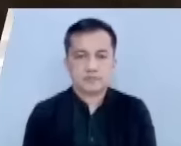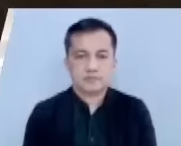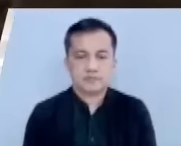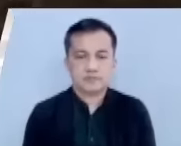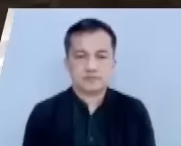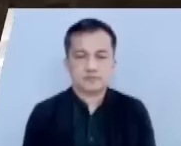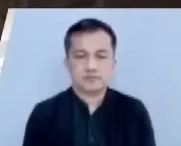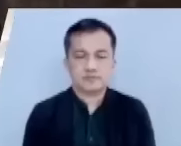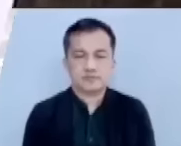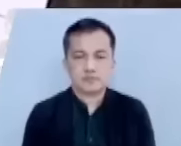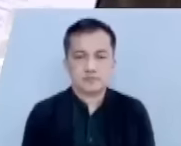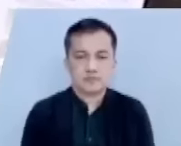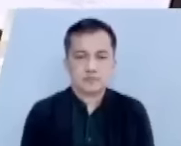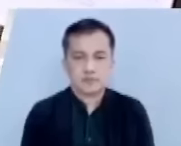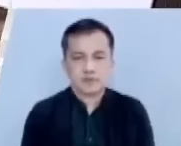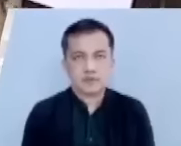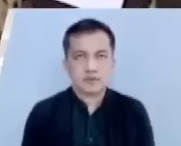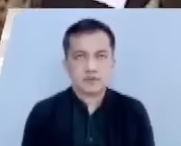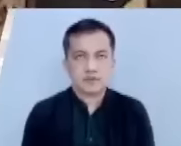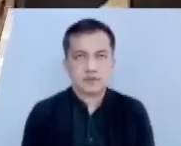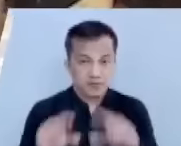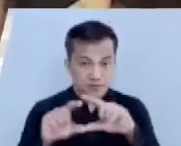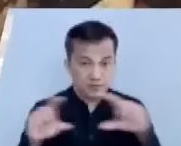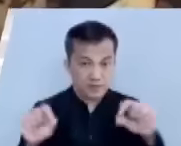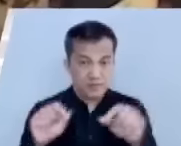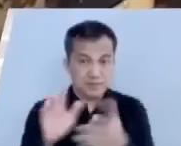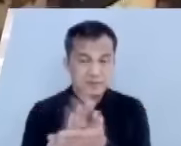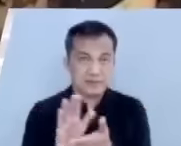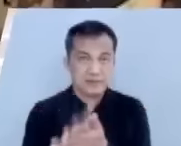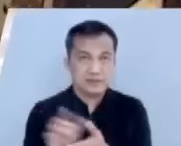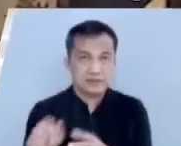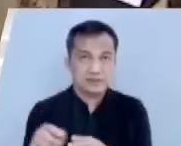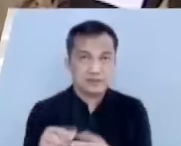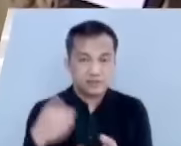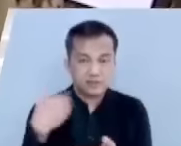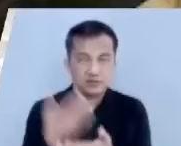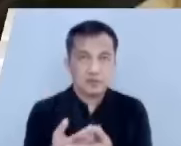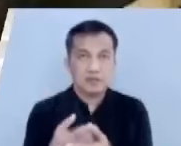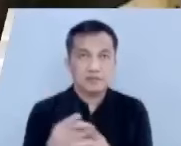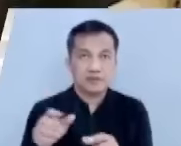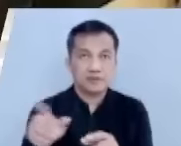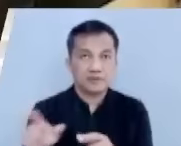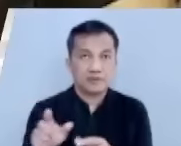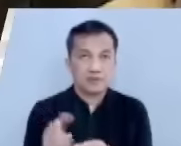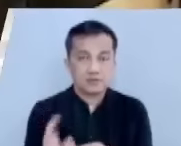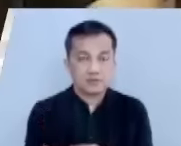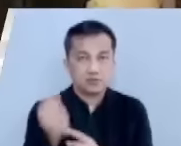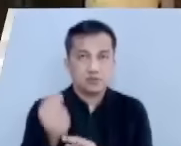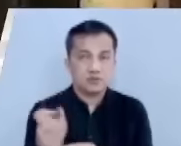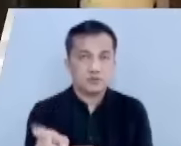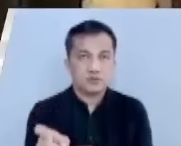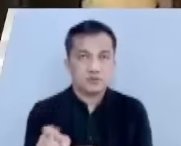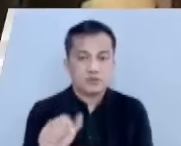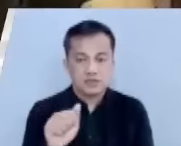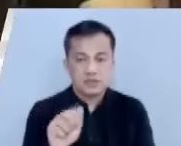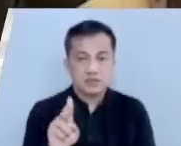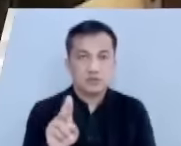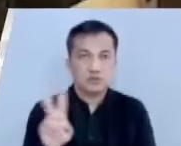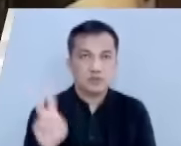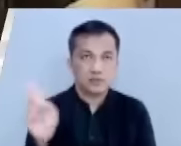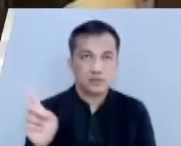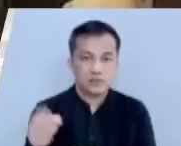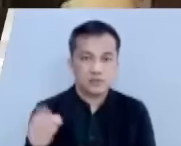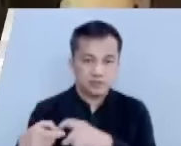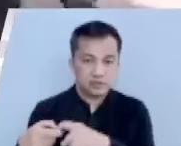Ang kapirasong papel na lang na ito ang dadatna ng sino mang nagmamay-ari ng AUV na ito na hinatak ng mga tauhan